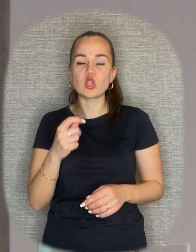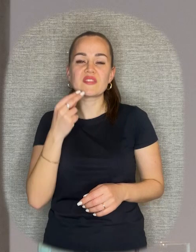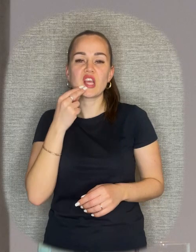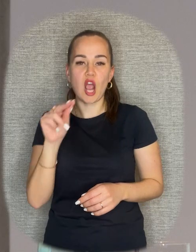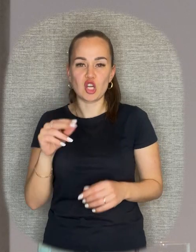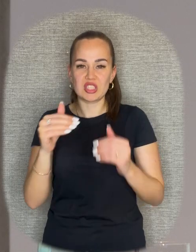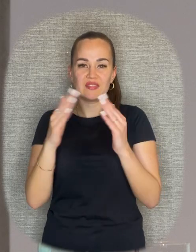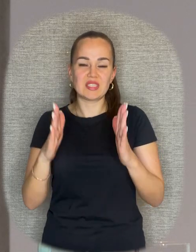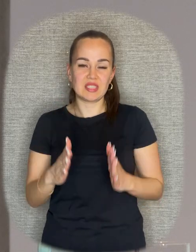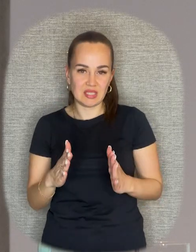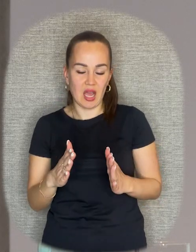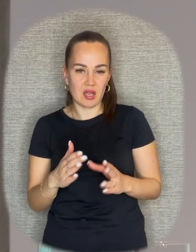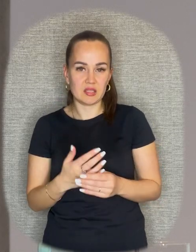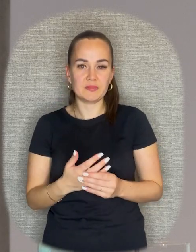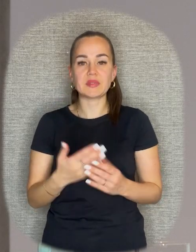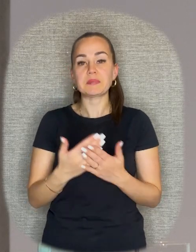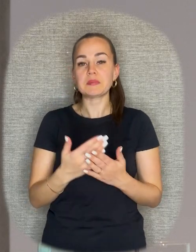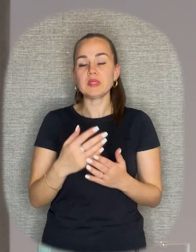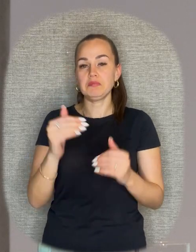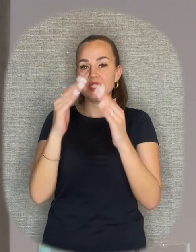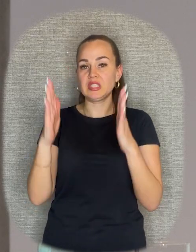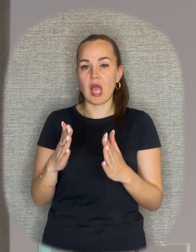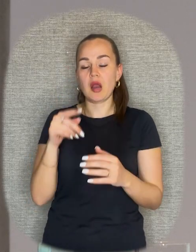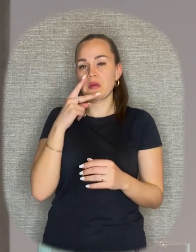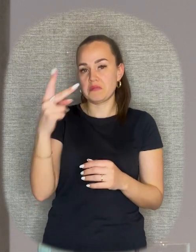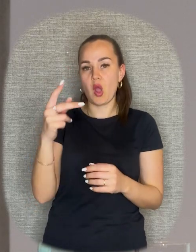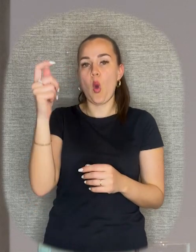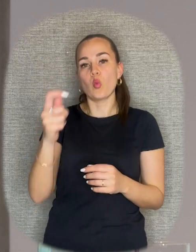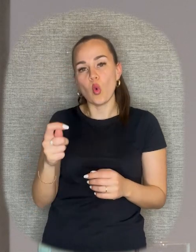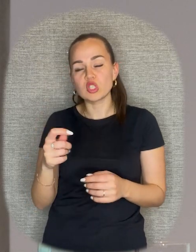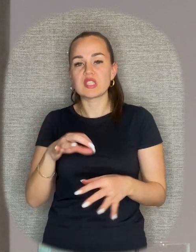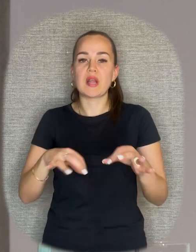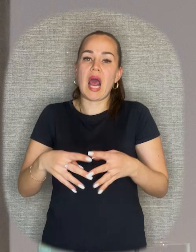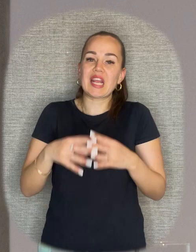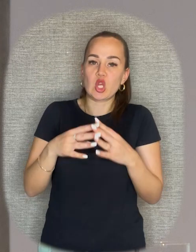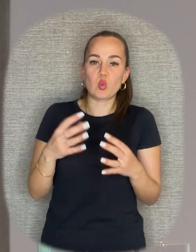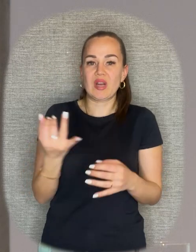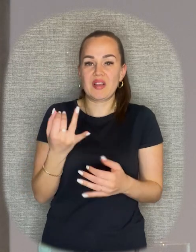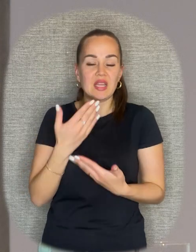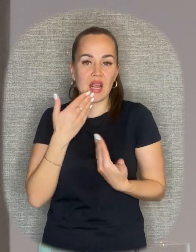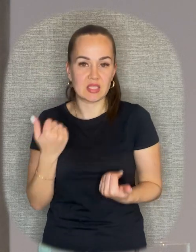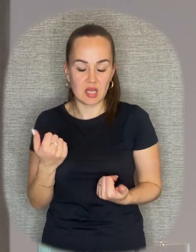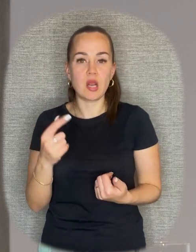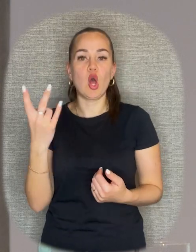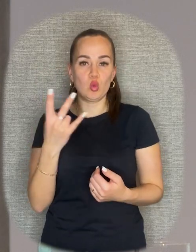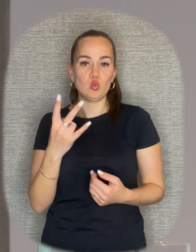качества зданий которые не представляли сами по себе какого-то особого художественного или архитектурного интереса но